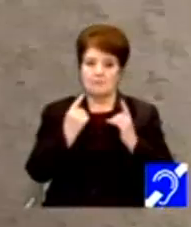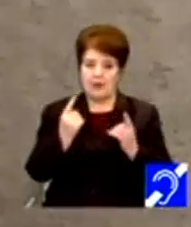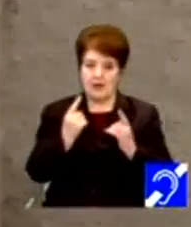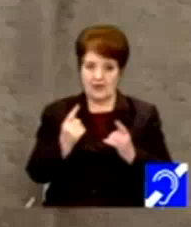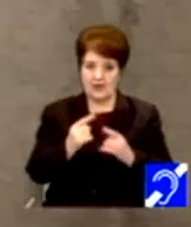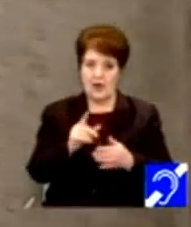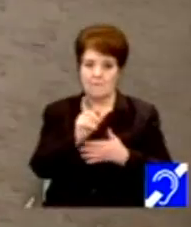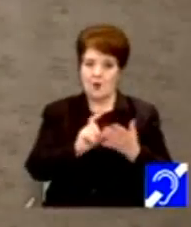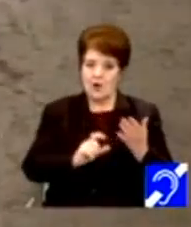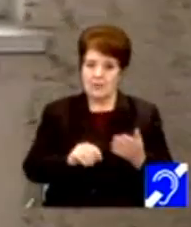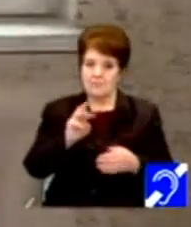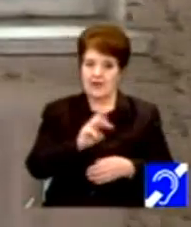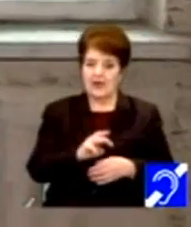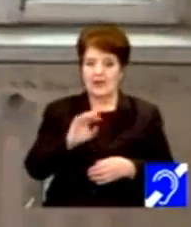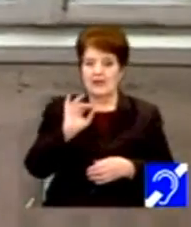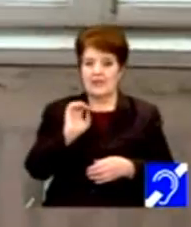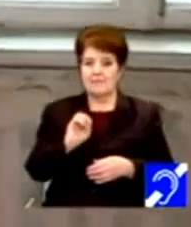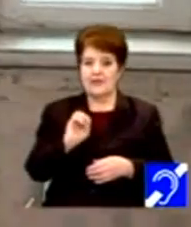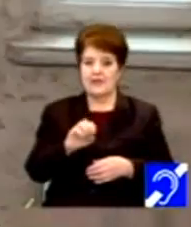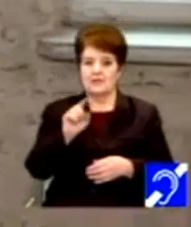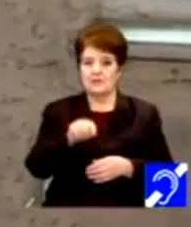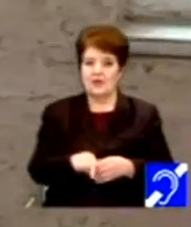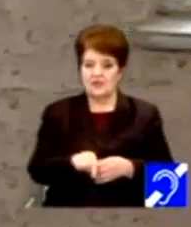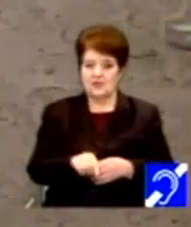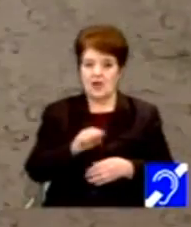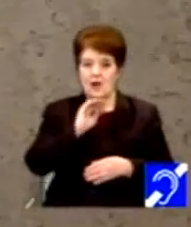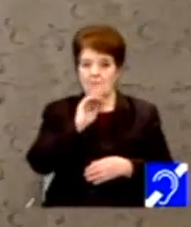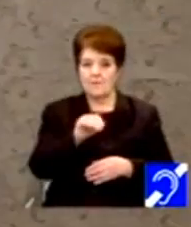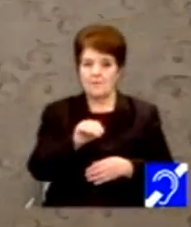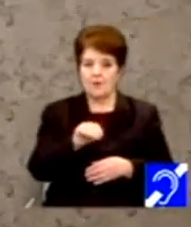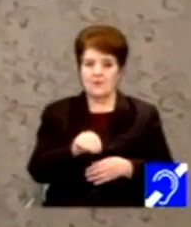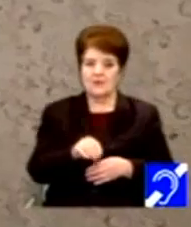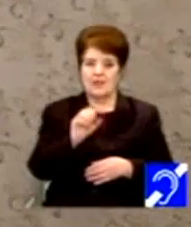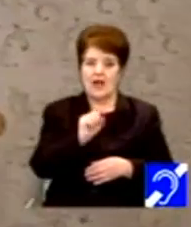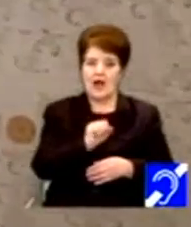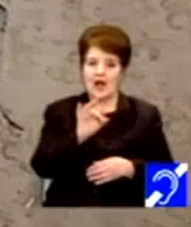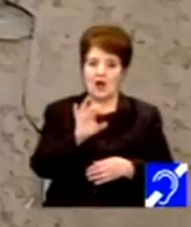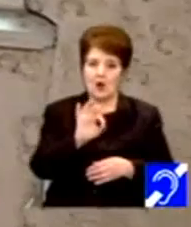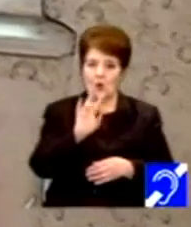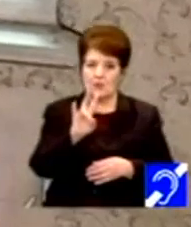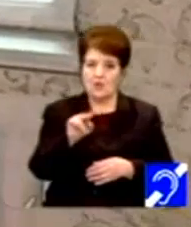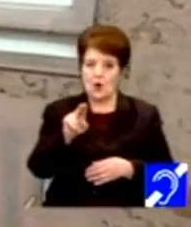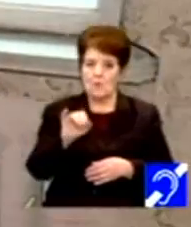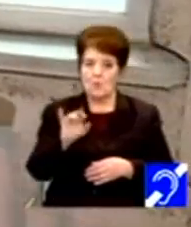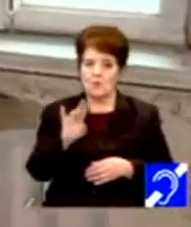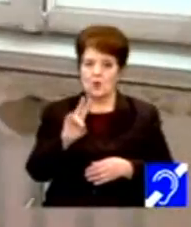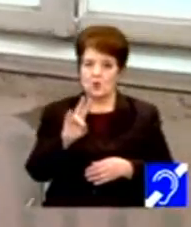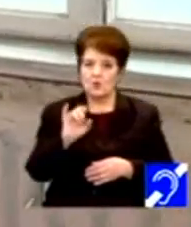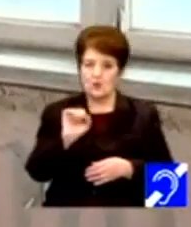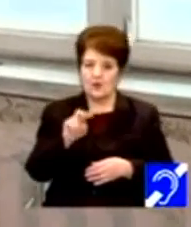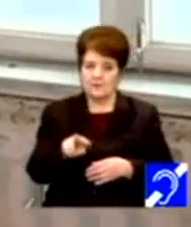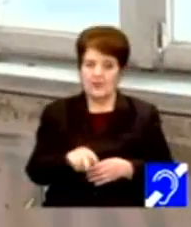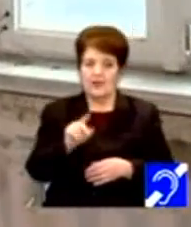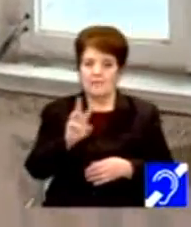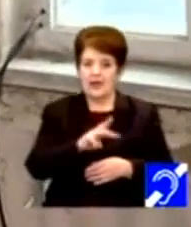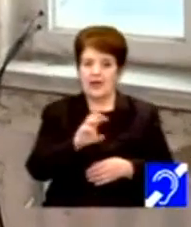Mihai Eminescu și-a petrecut destul de mult timp aici în casa profesorului său Aron Pumnu. Aici se presupune că Mihai Eminescu și-a